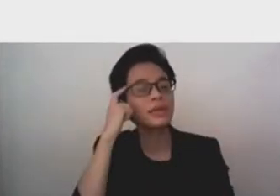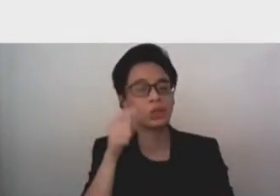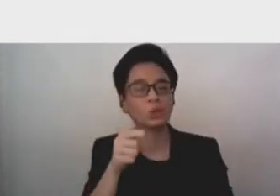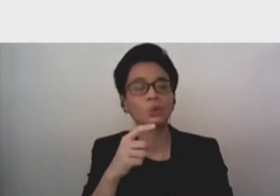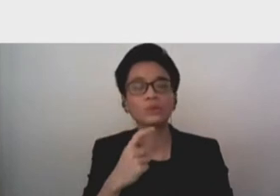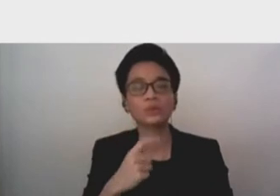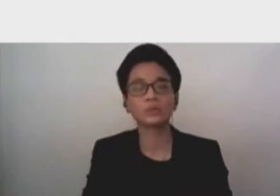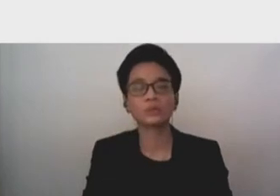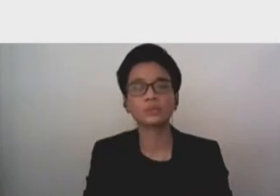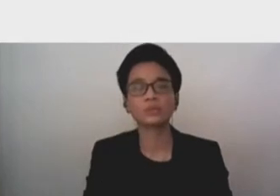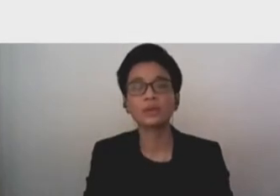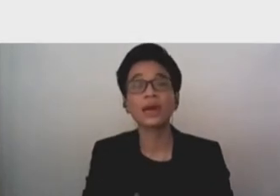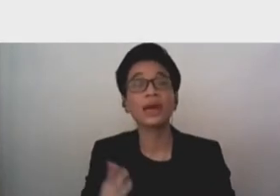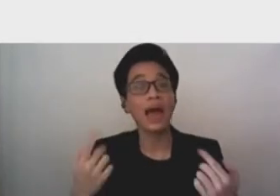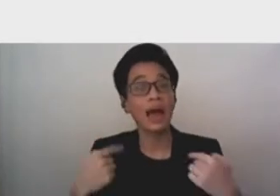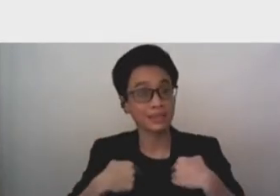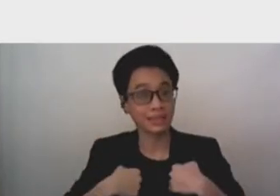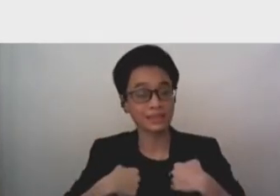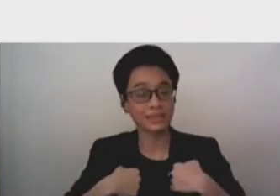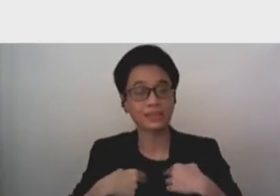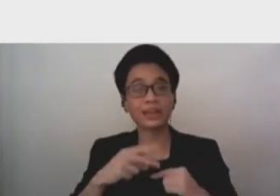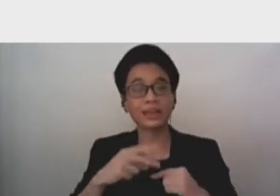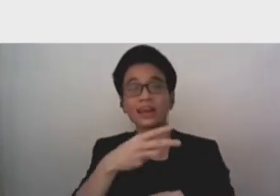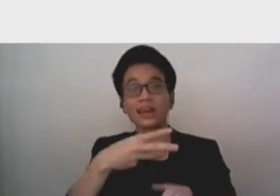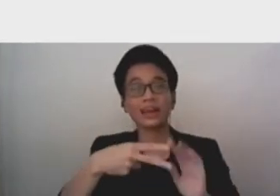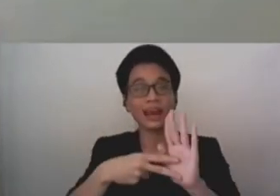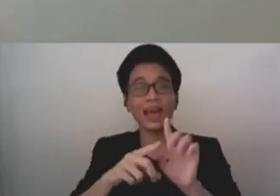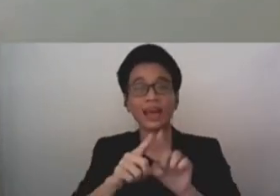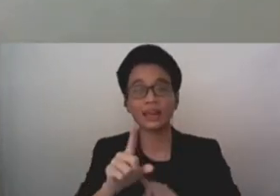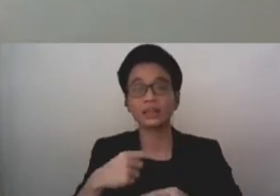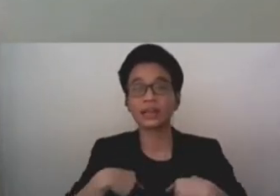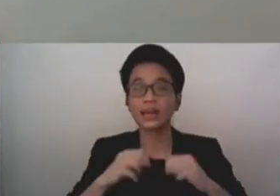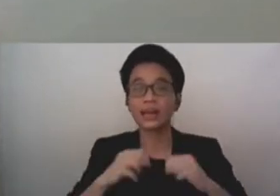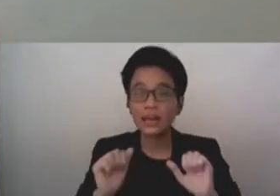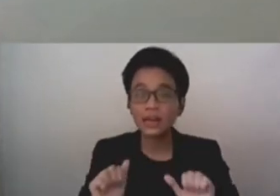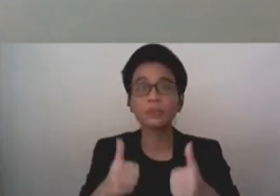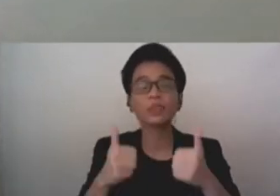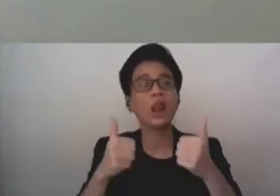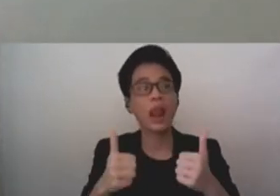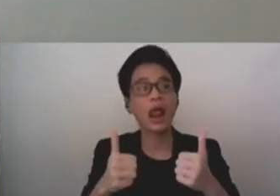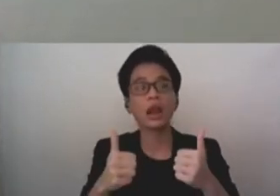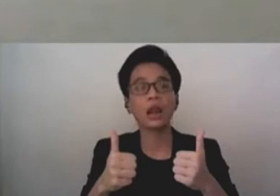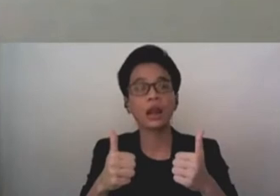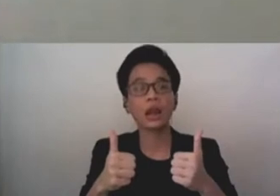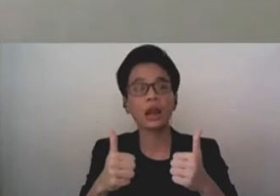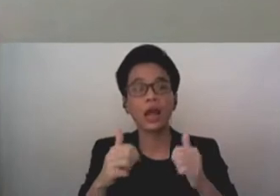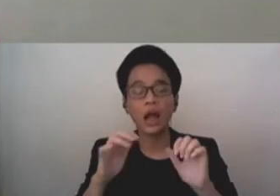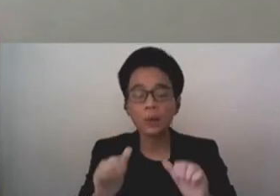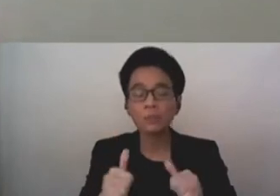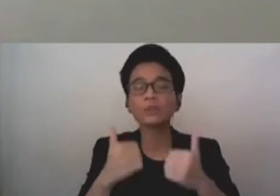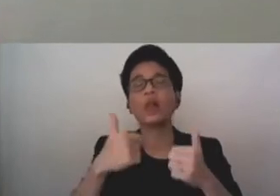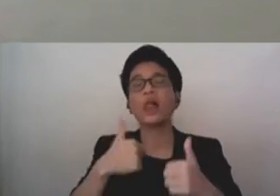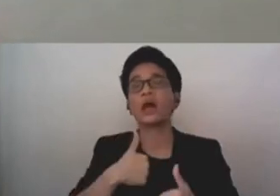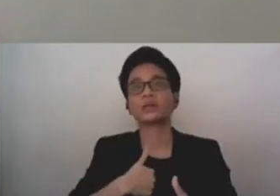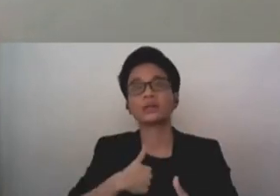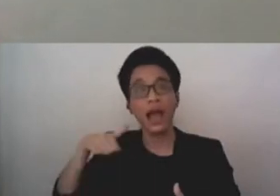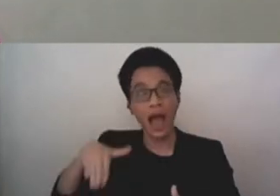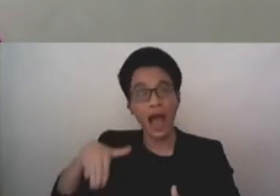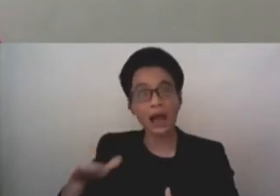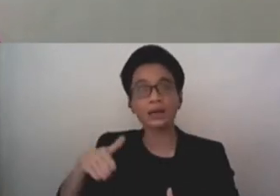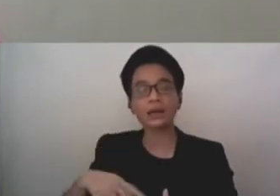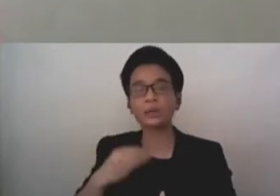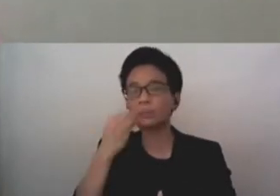saya kebetulan, karena anak saya kan ini ya, dulu itu sangat susah makan, kayak